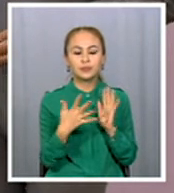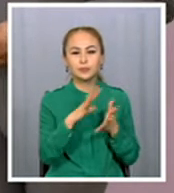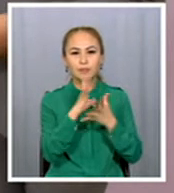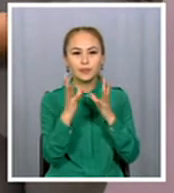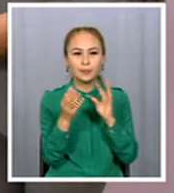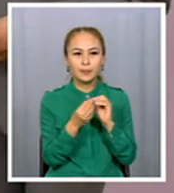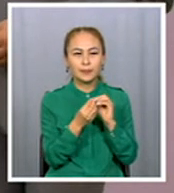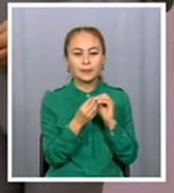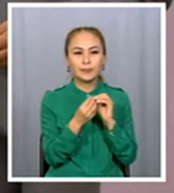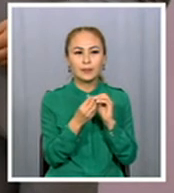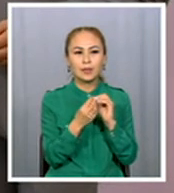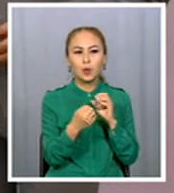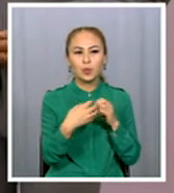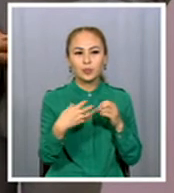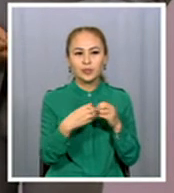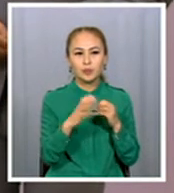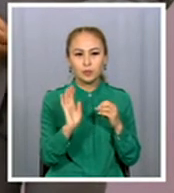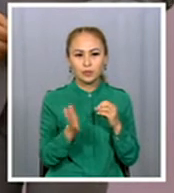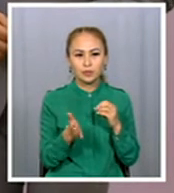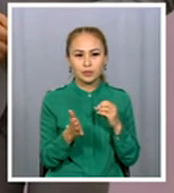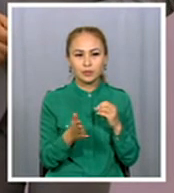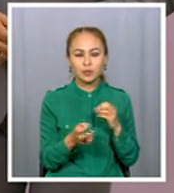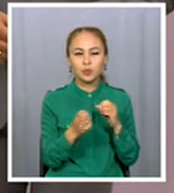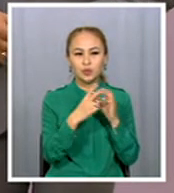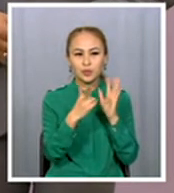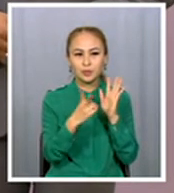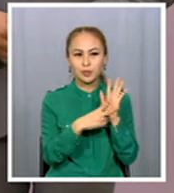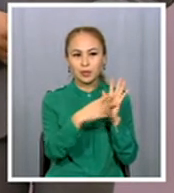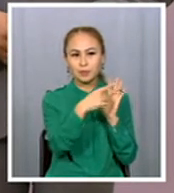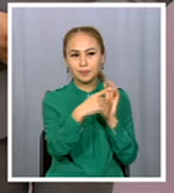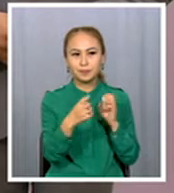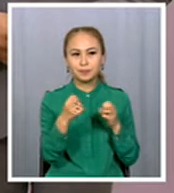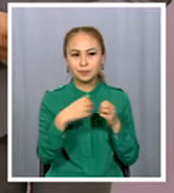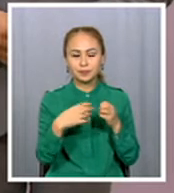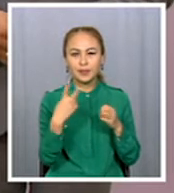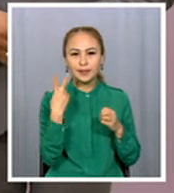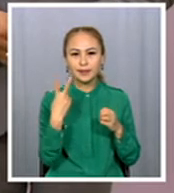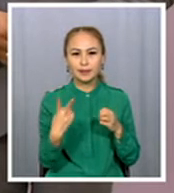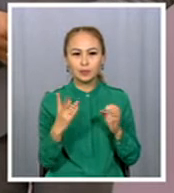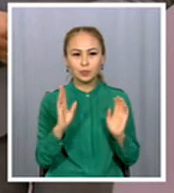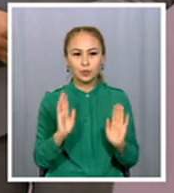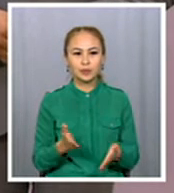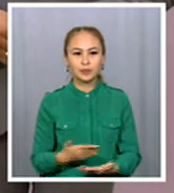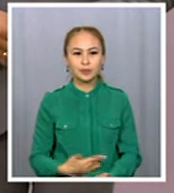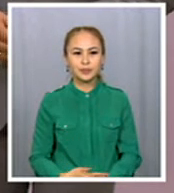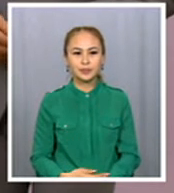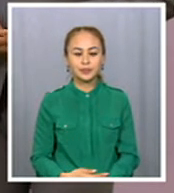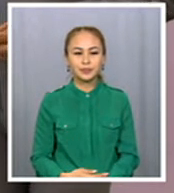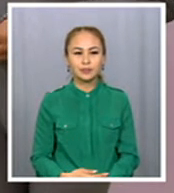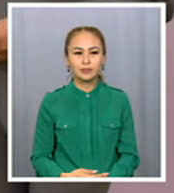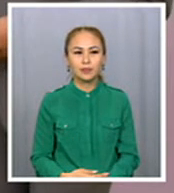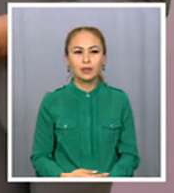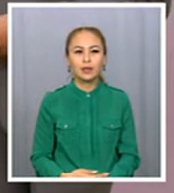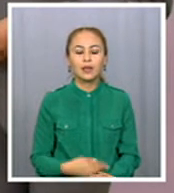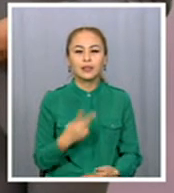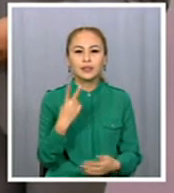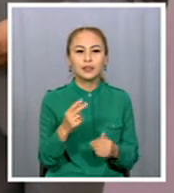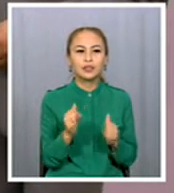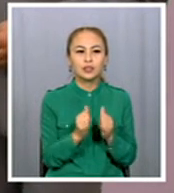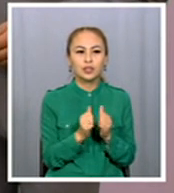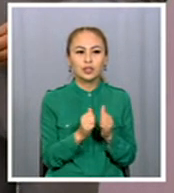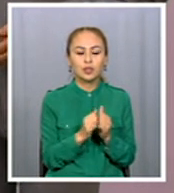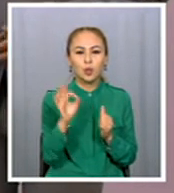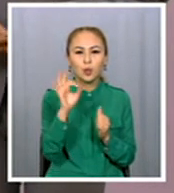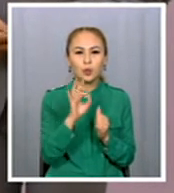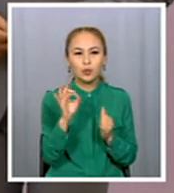Көбейтіндінің мәні 15-ке тең. Ал 17 мен 15-тің айырмасы 2-ге тең. 2-нің жанына 0-ді